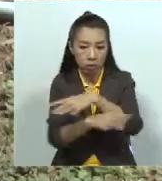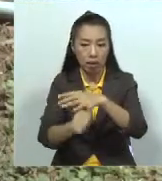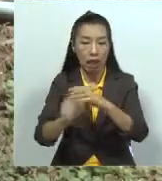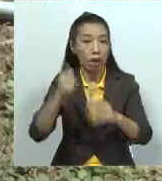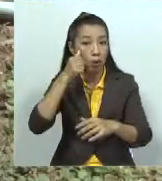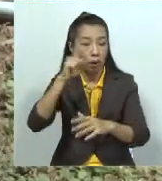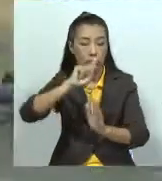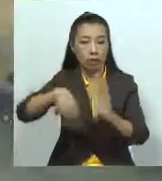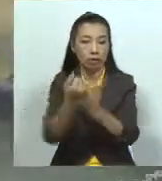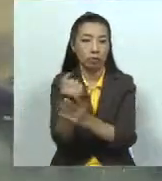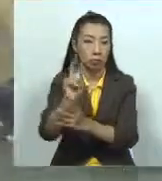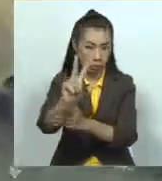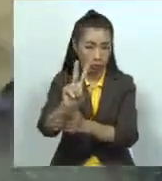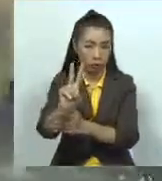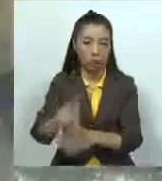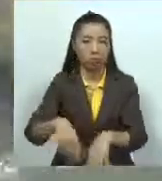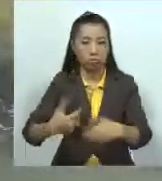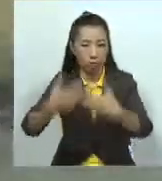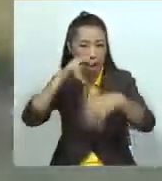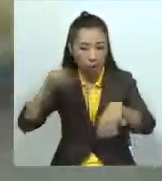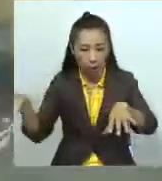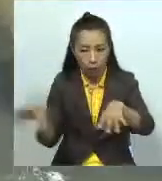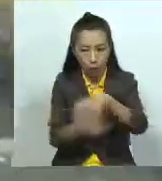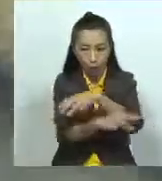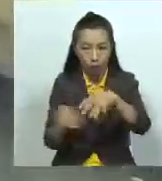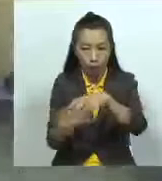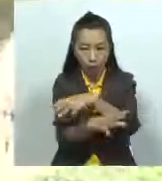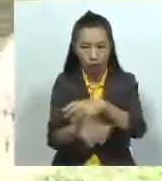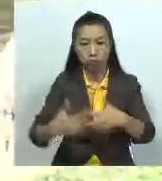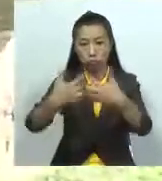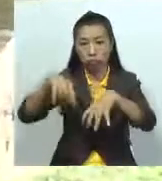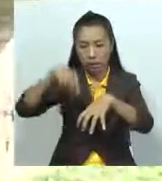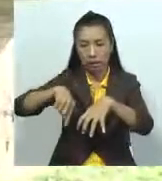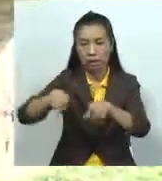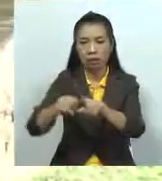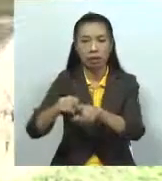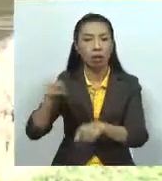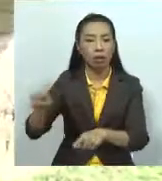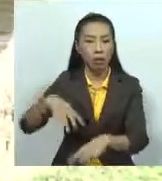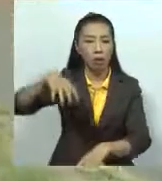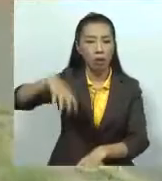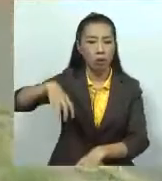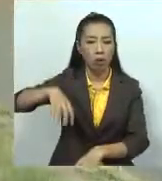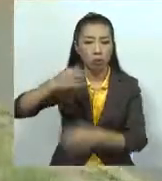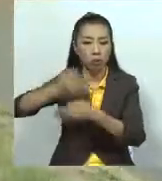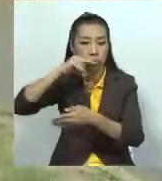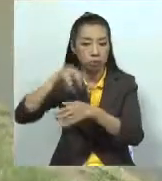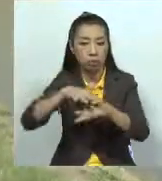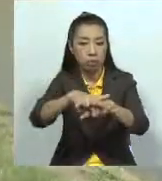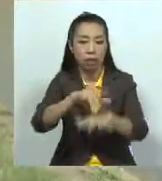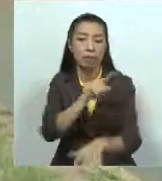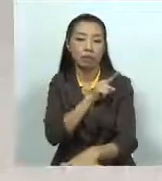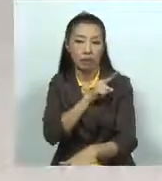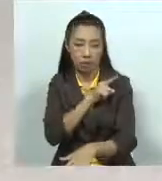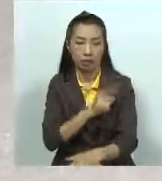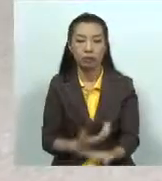งสถานีสูบน้ำแห่งนี้เป็น1ใน12สถานีสูบน้ำที่อยู่ในความรับผิดชอบของโครงการส่งน้ำและบำรุงรักษาบาง